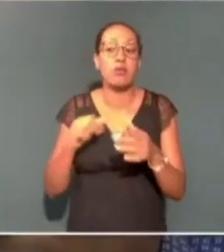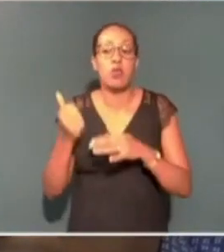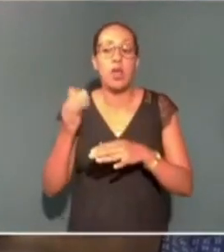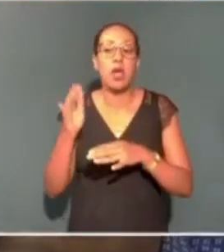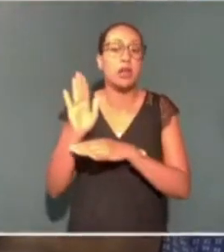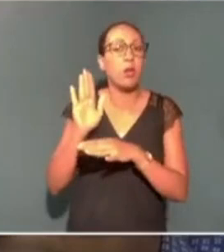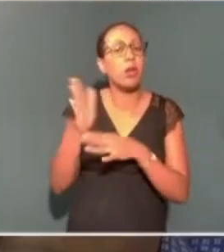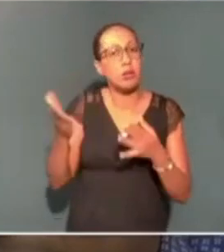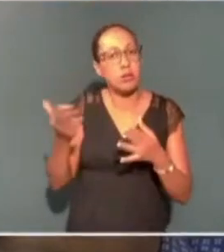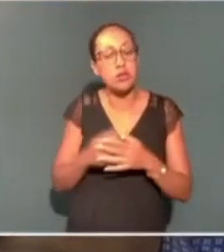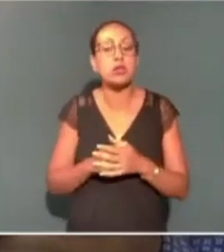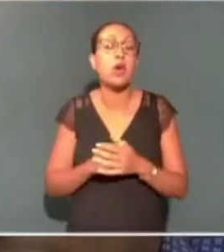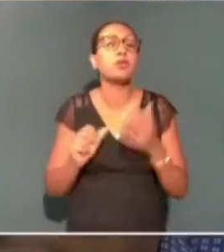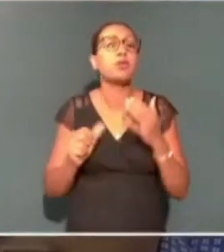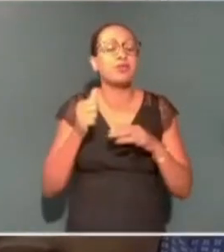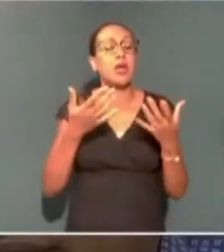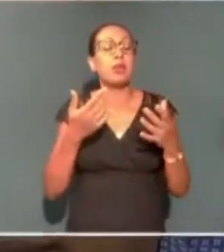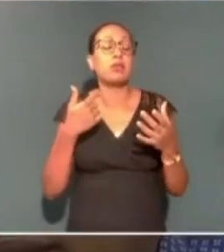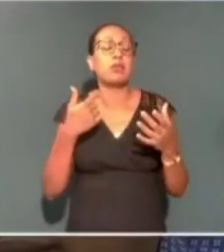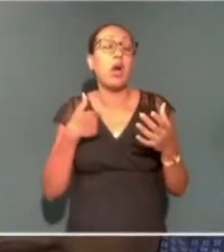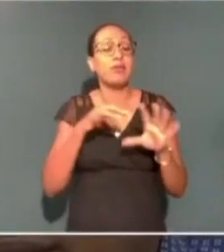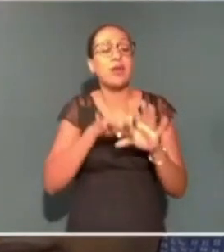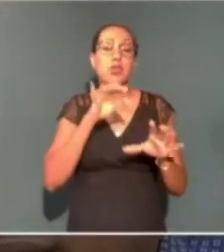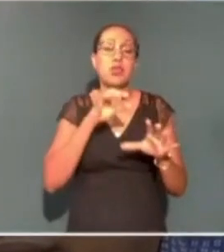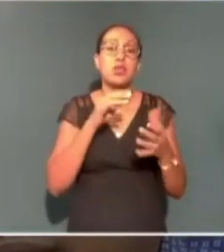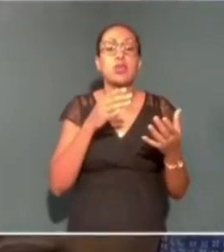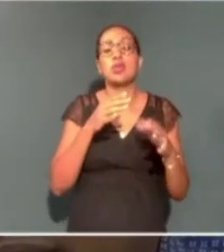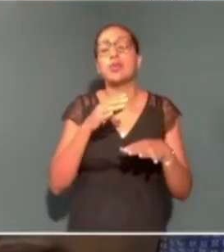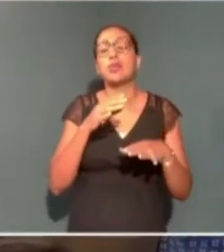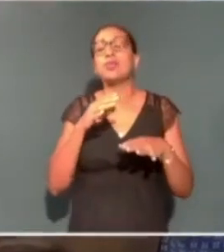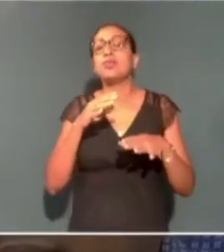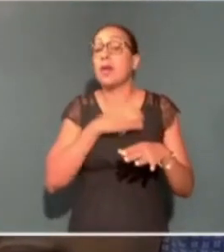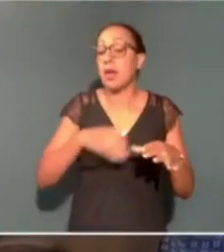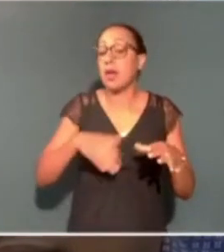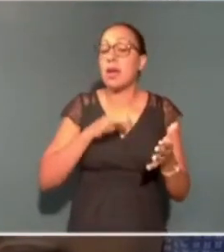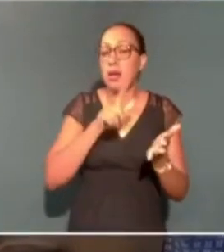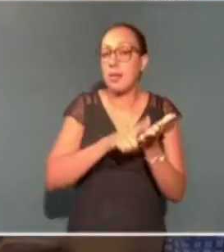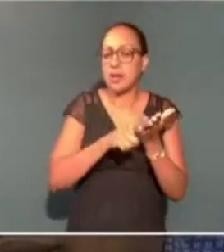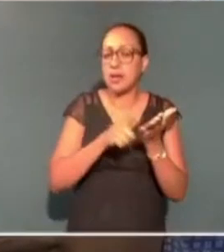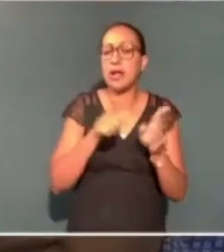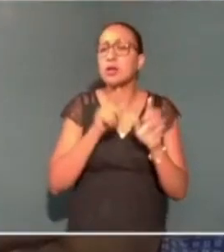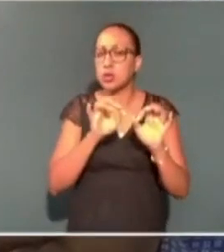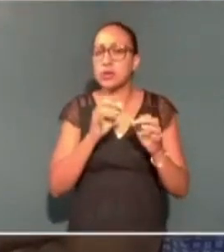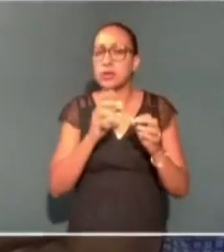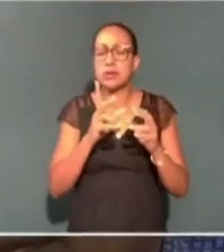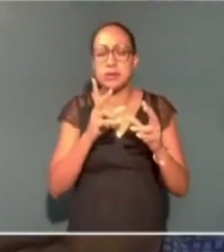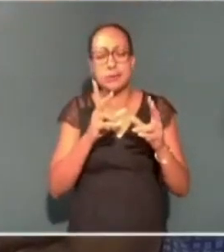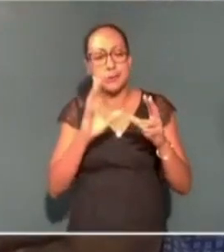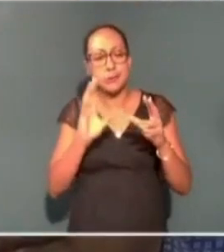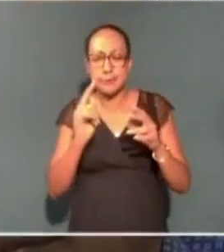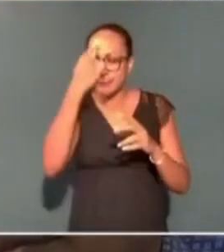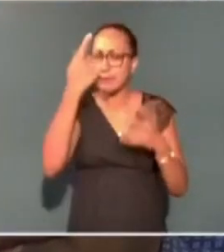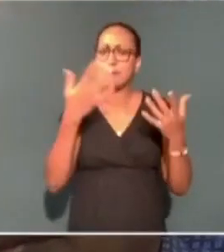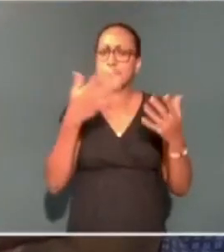élu municipal de Lamentin et j'ai appris que là, le foncier non bâti était taxé plus